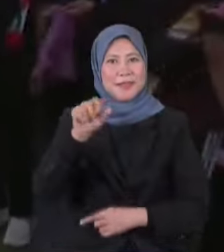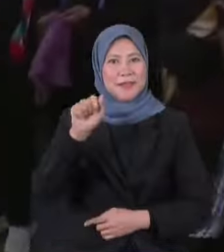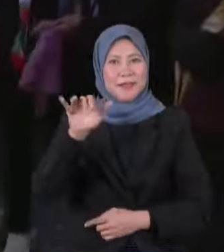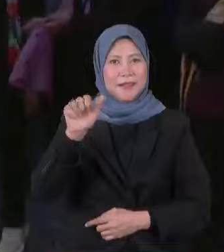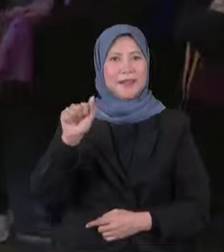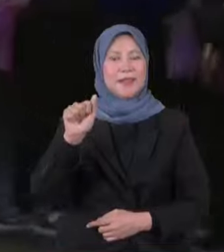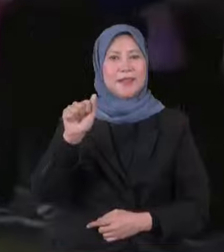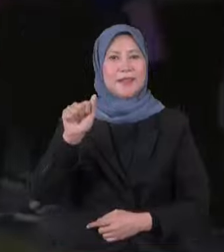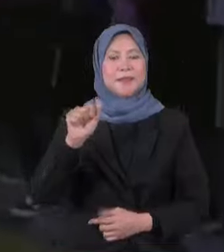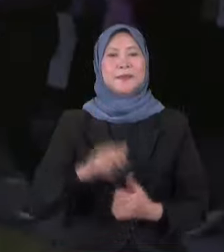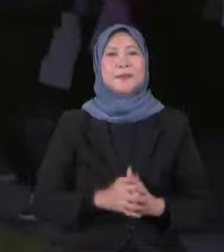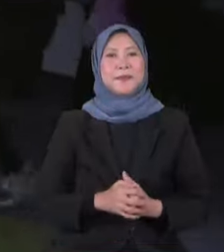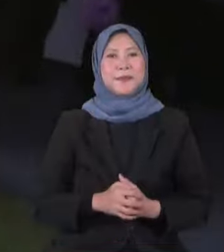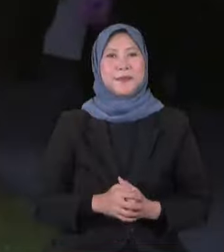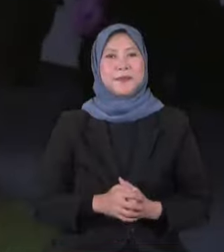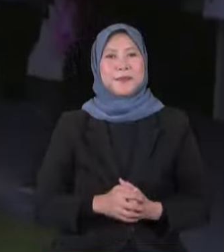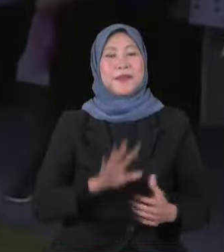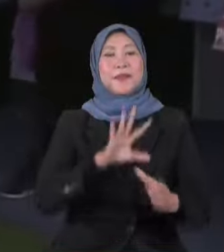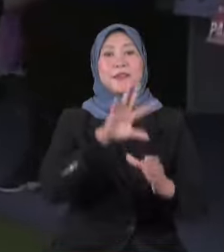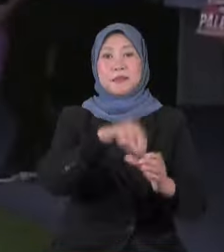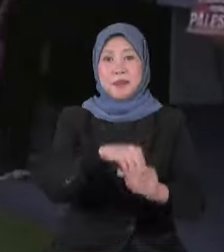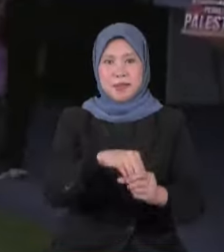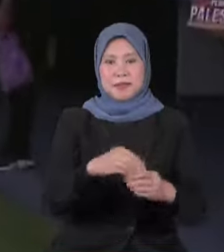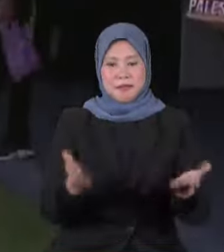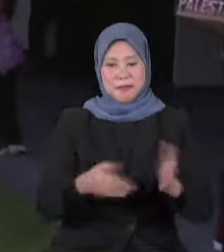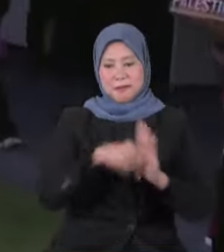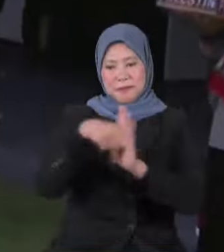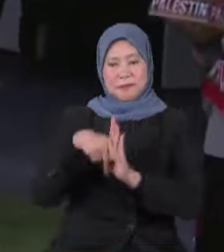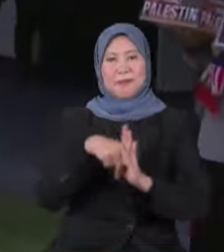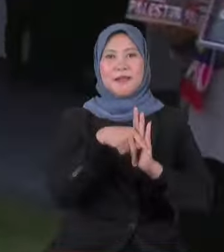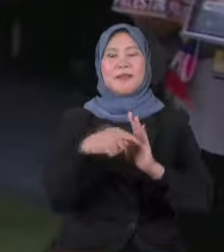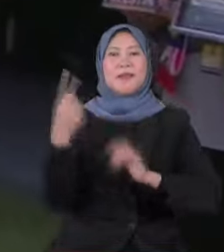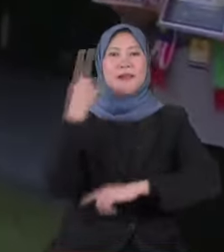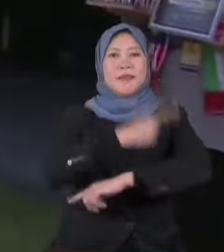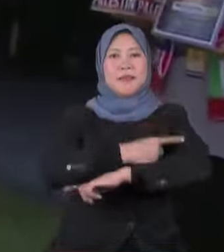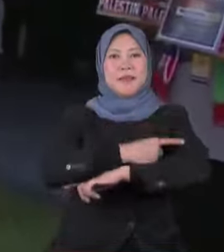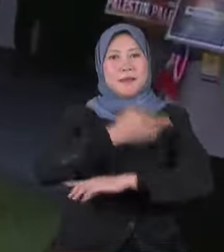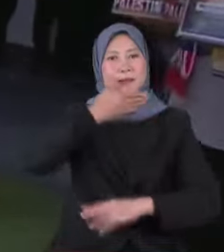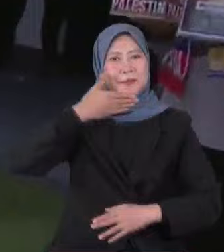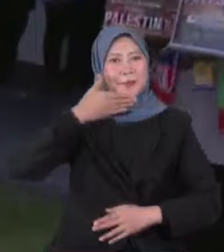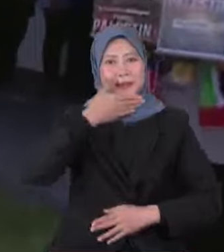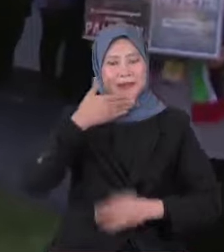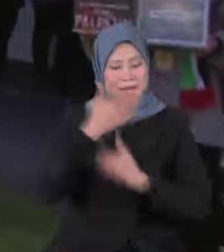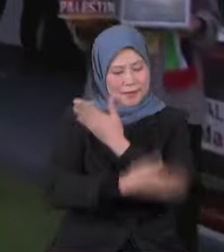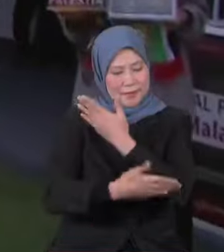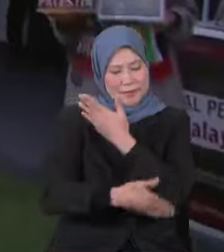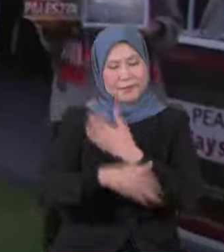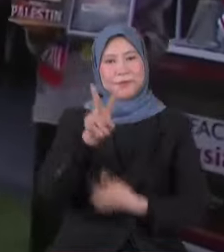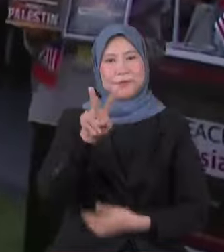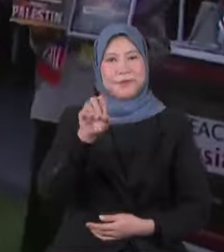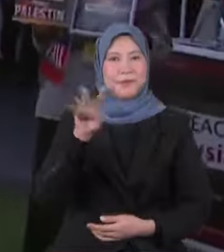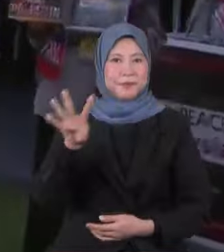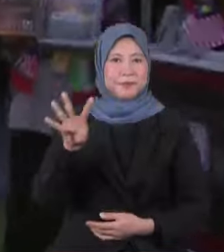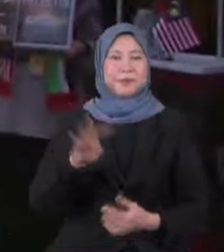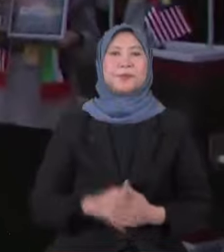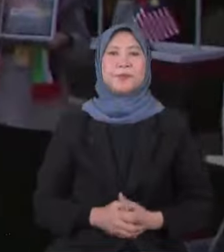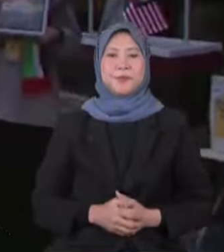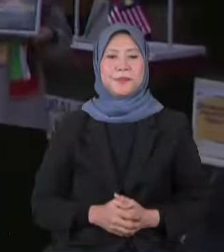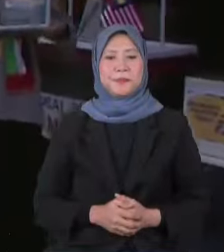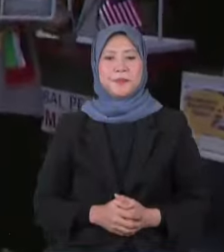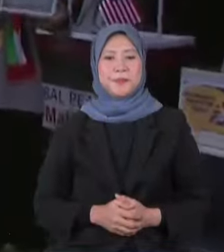seorang daripada insan hebat yang terlibat dalam reruai yang menjayakan Hari Belia Negara 2024. Banyak kita nak berjaya lagi